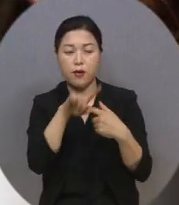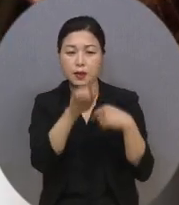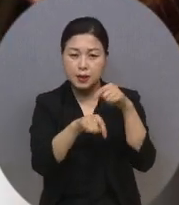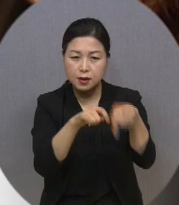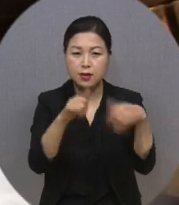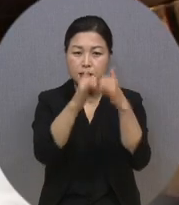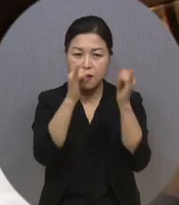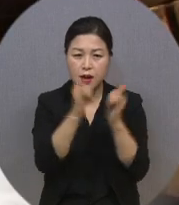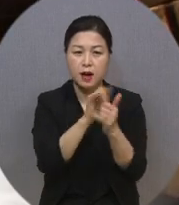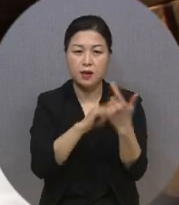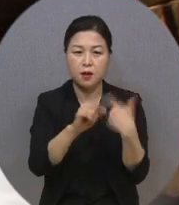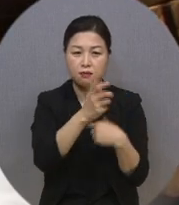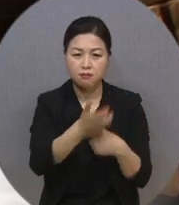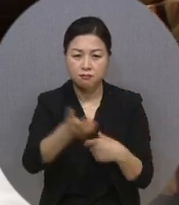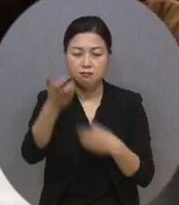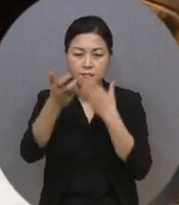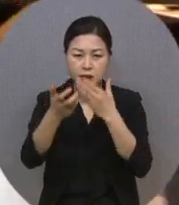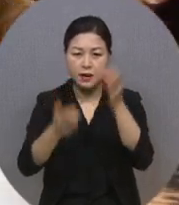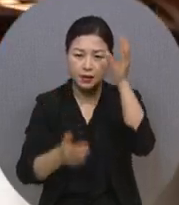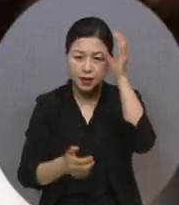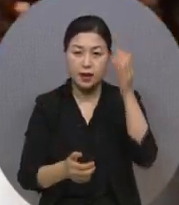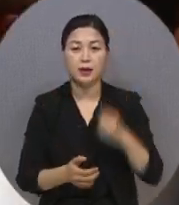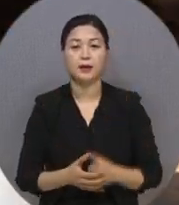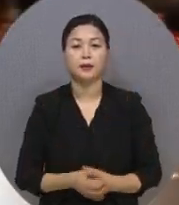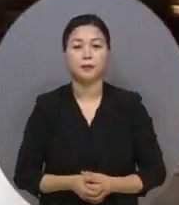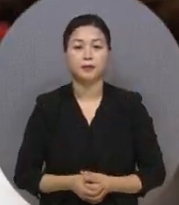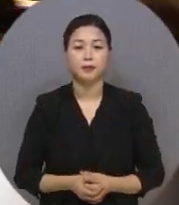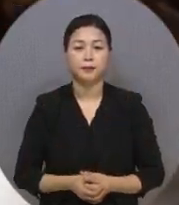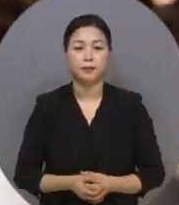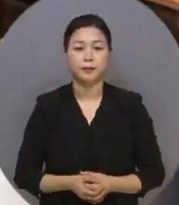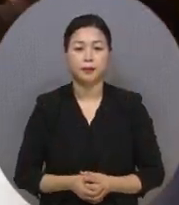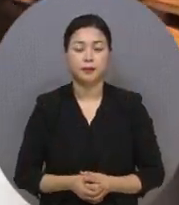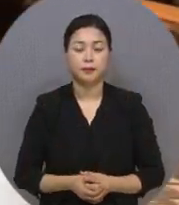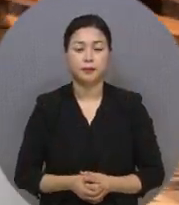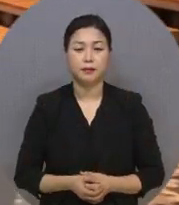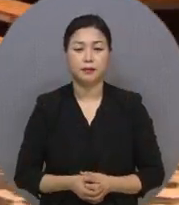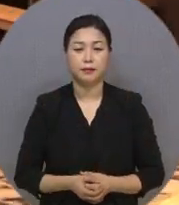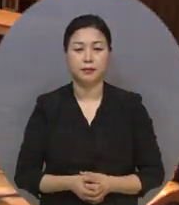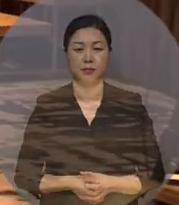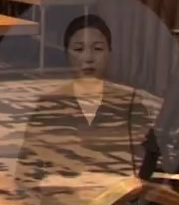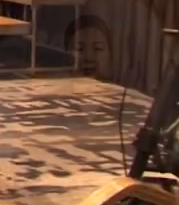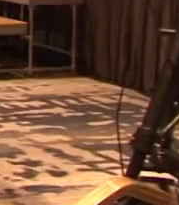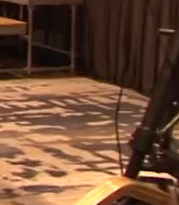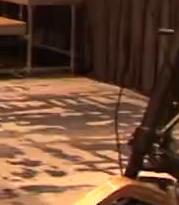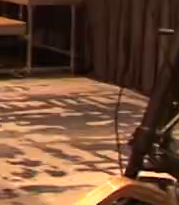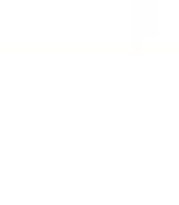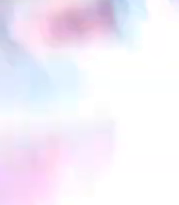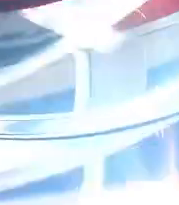한층 더 성장할 수 있기를 기대해봅니다. 복지TV 뉴스 황경영입니다.